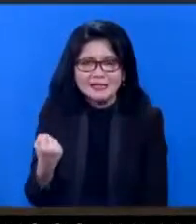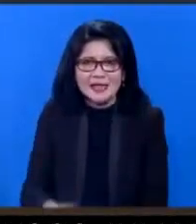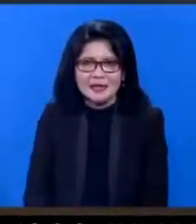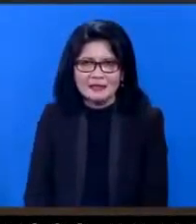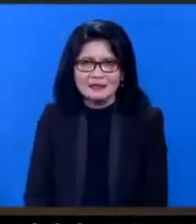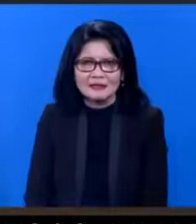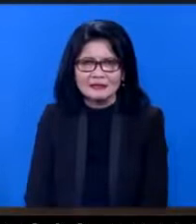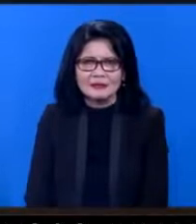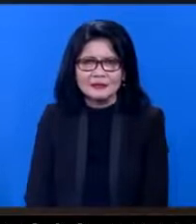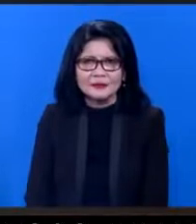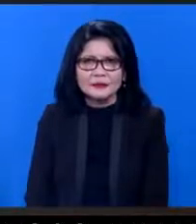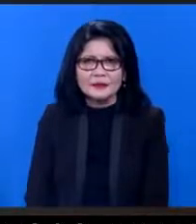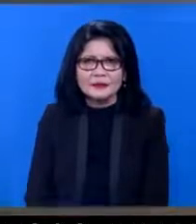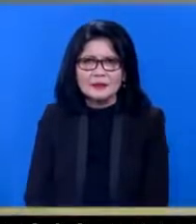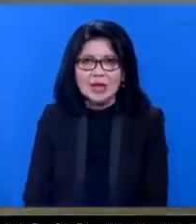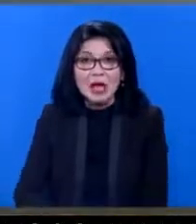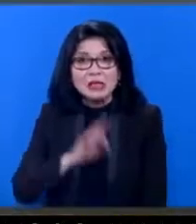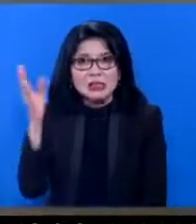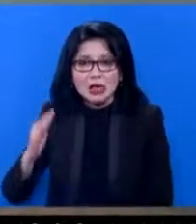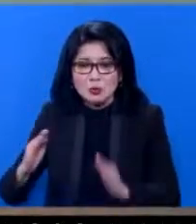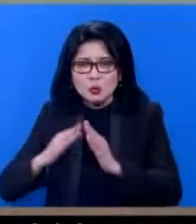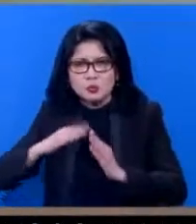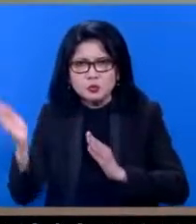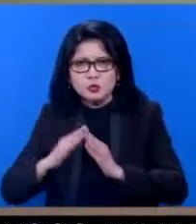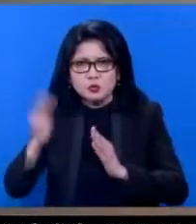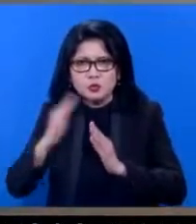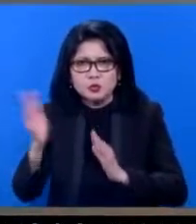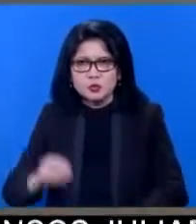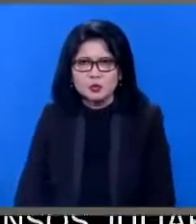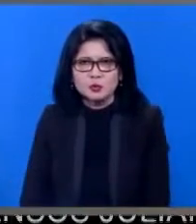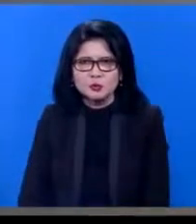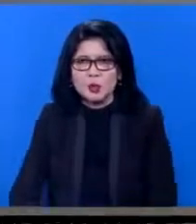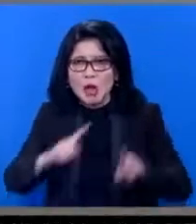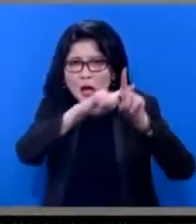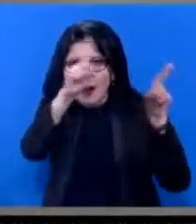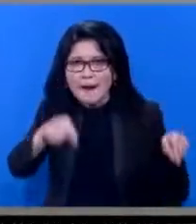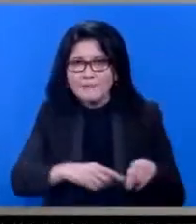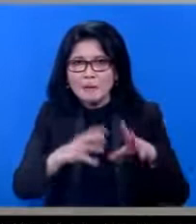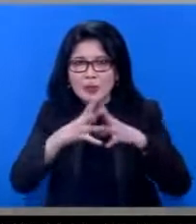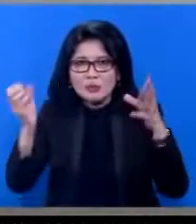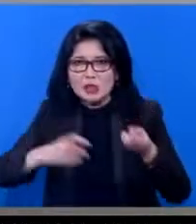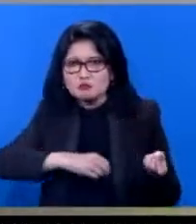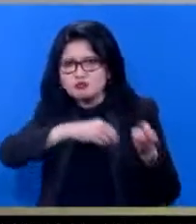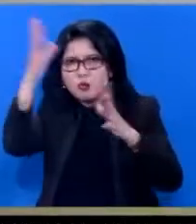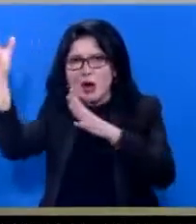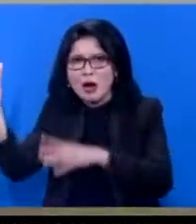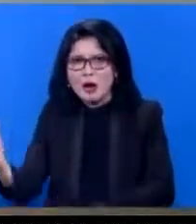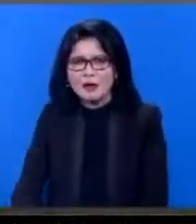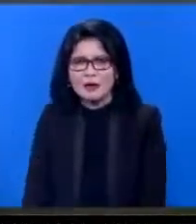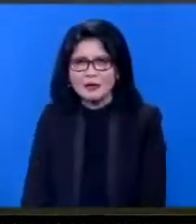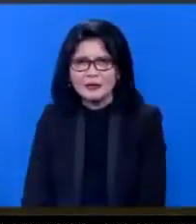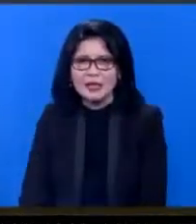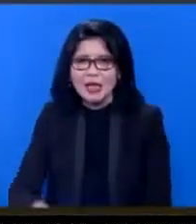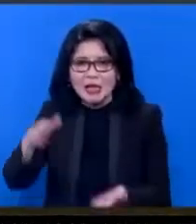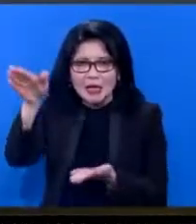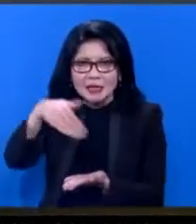di Kecamatan Celuring. Selain merusak atap bangunan, angin juga membuat papan baliho berukuran besar terbang. Data dari BPBD